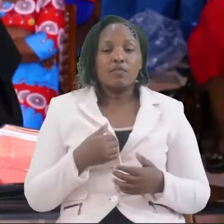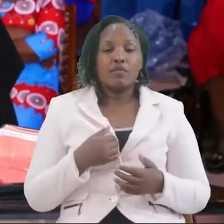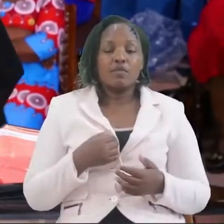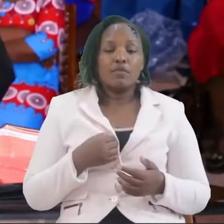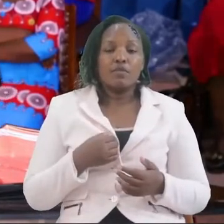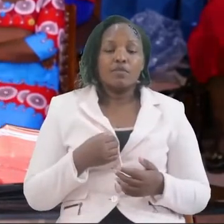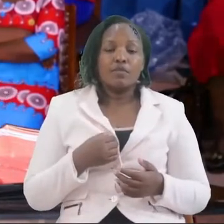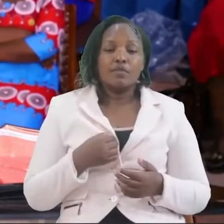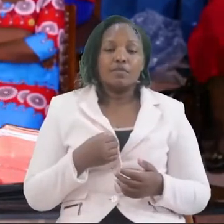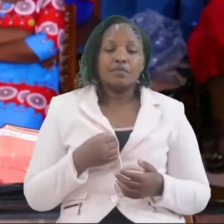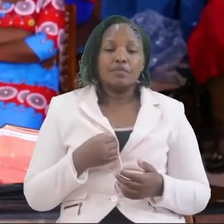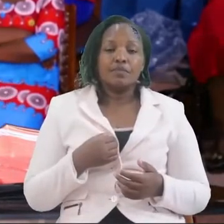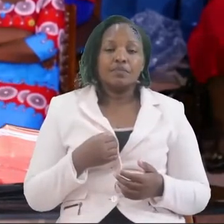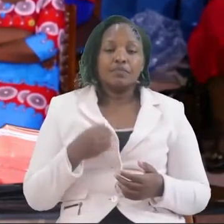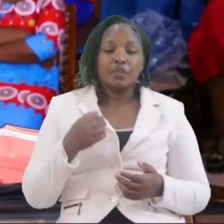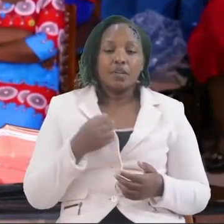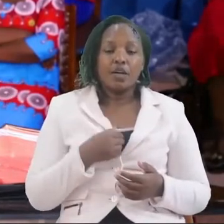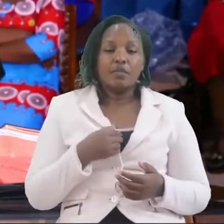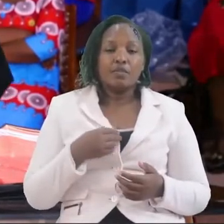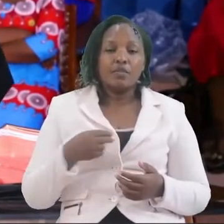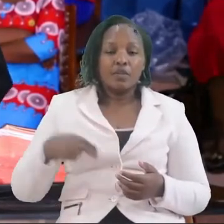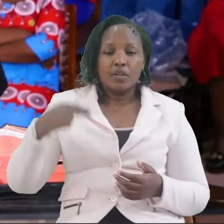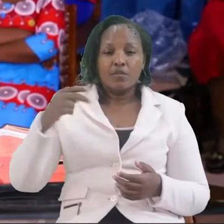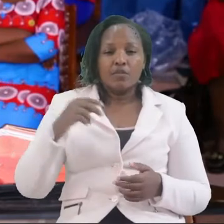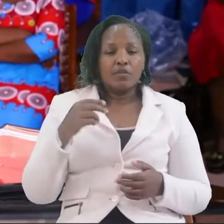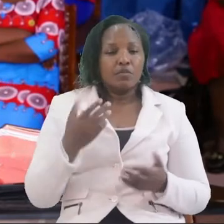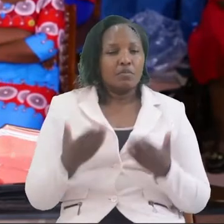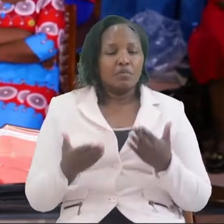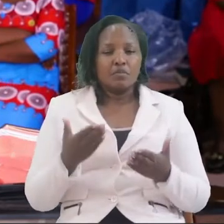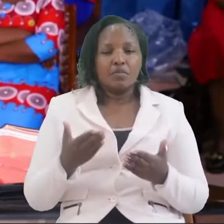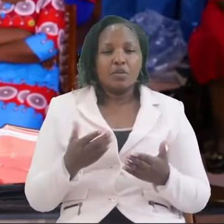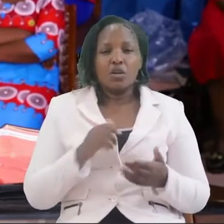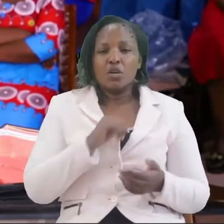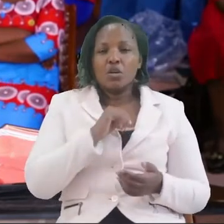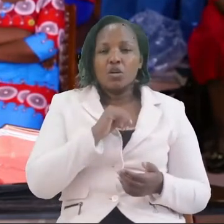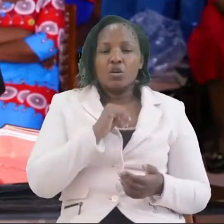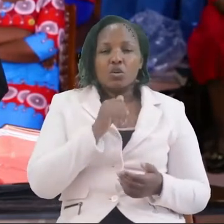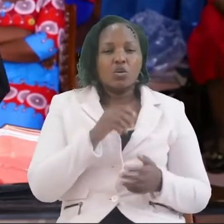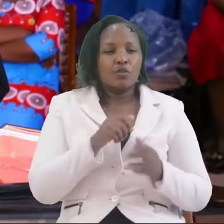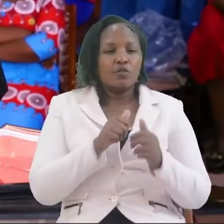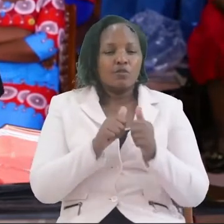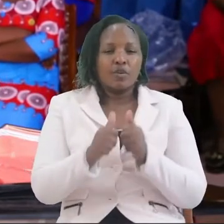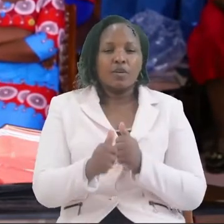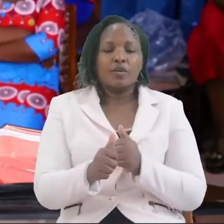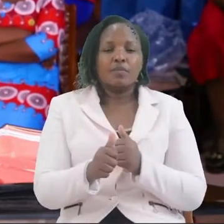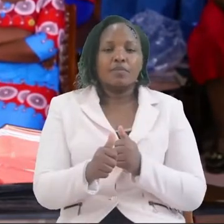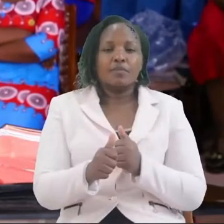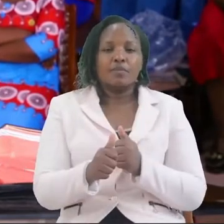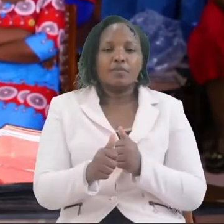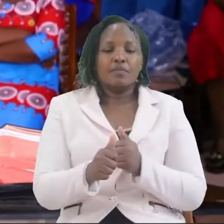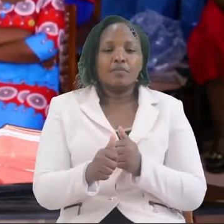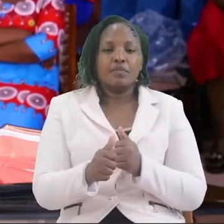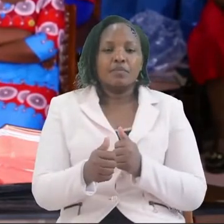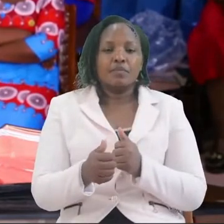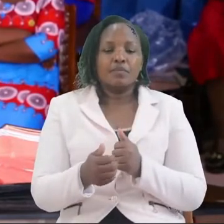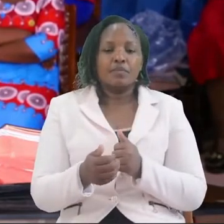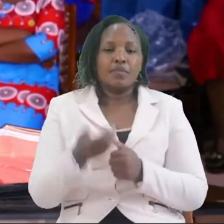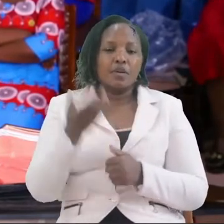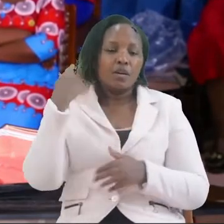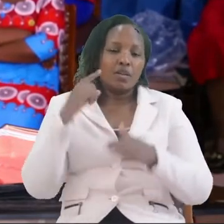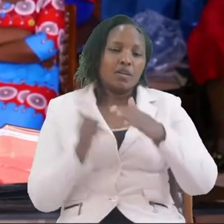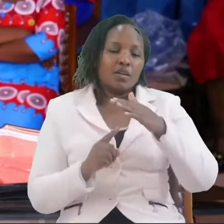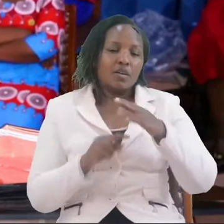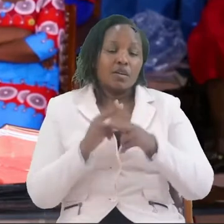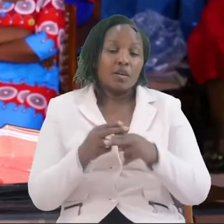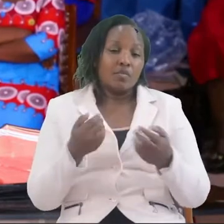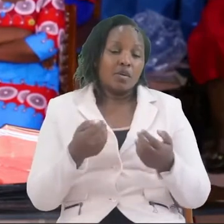fulani. Yes, unakuwa na kiwango fulani, sio mbali sana. Kang'ata alikuwa anaitwa jina